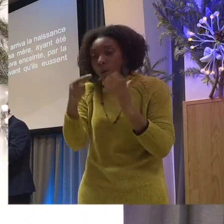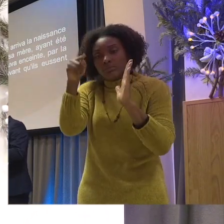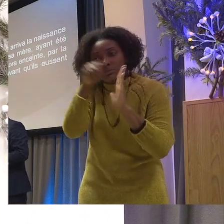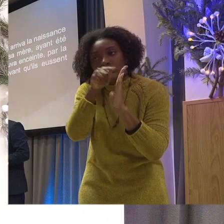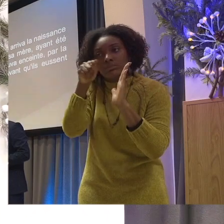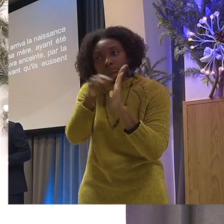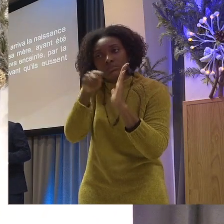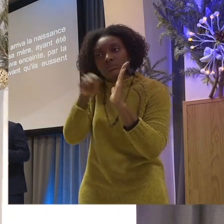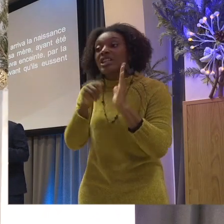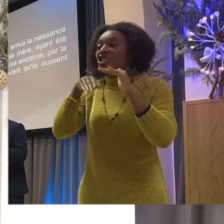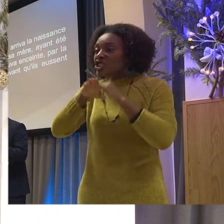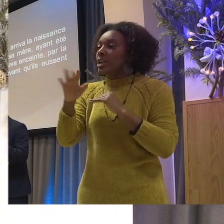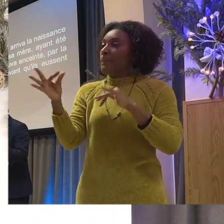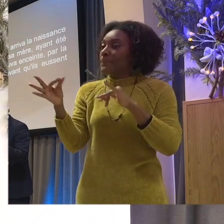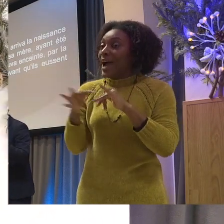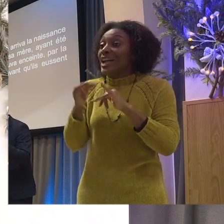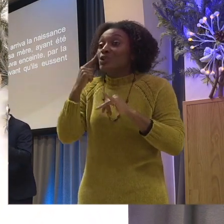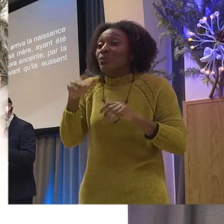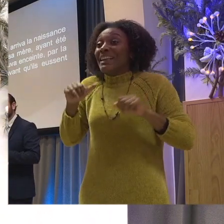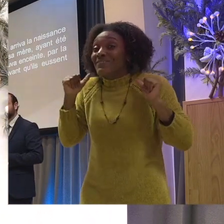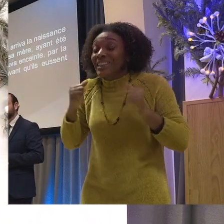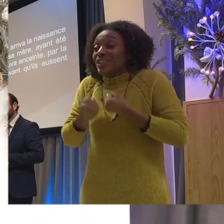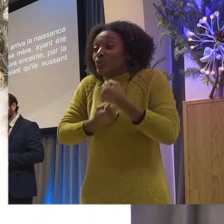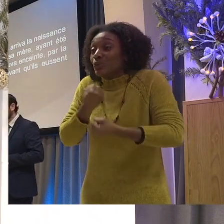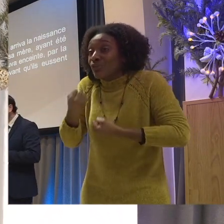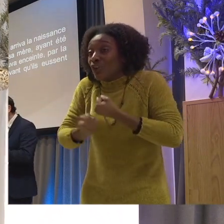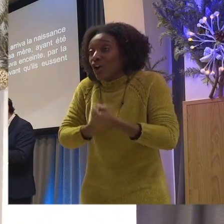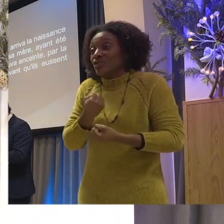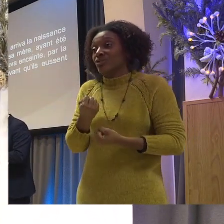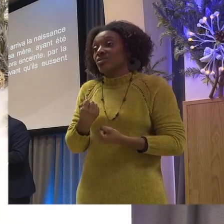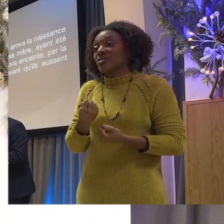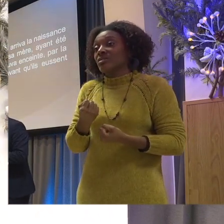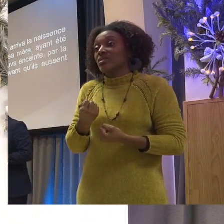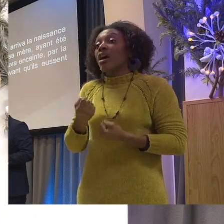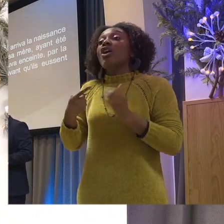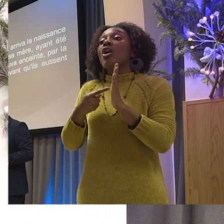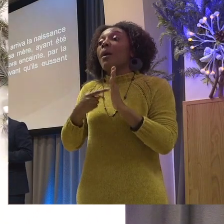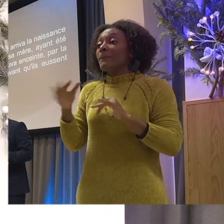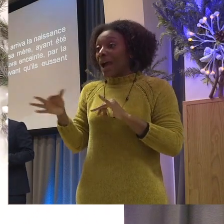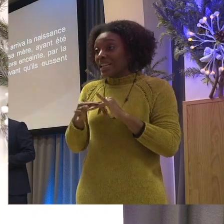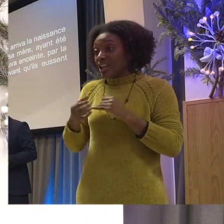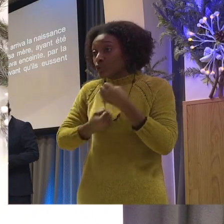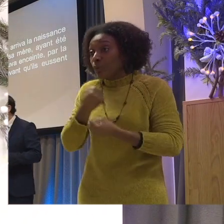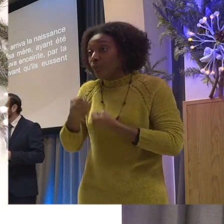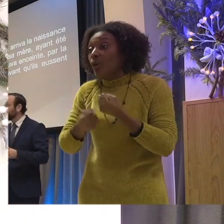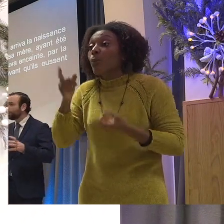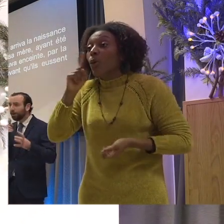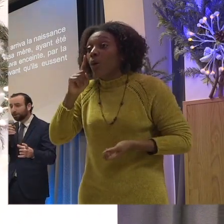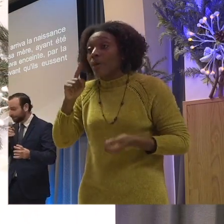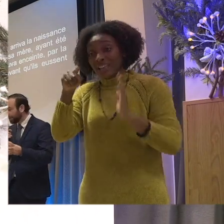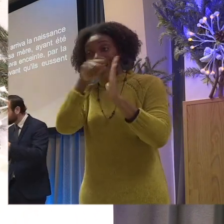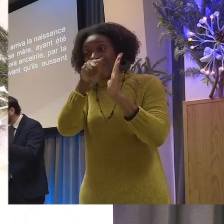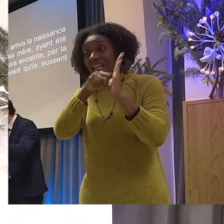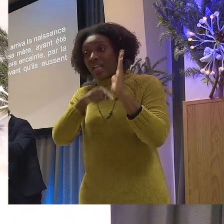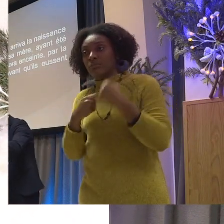dans le mariage afin de nous éviter des souffrances. Et quand un mariage souffre, c'est à cause du non-respect de